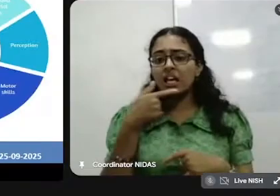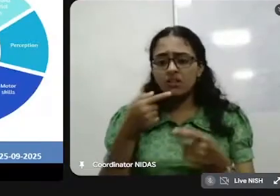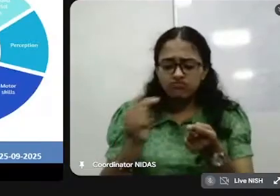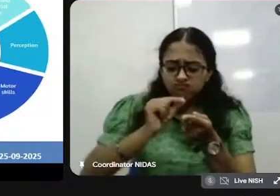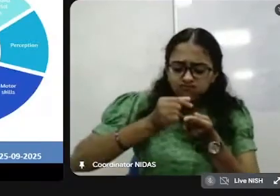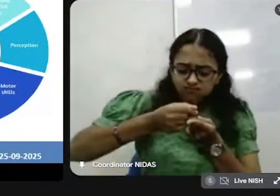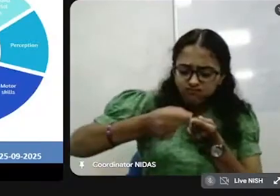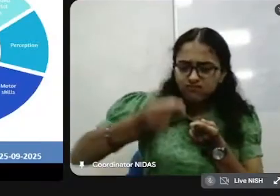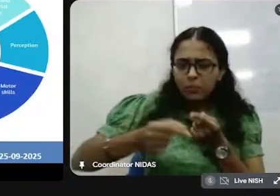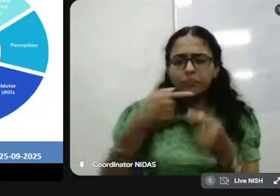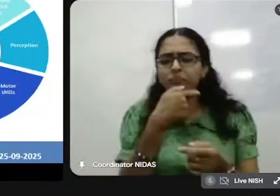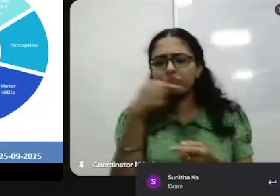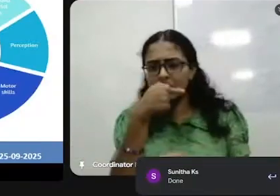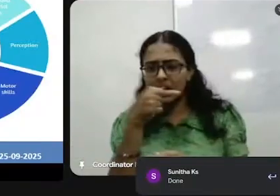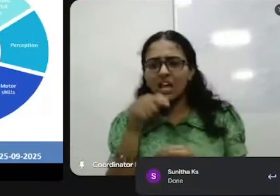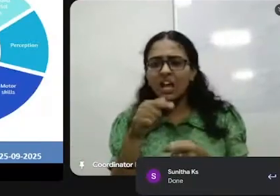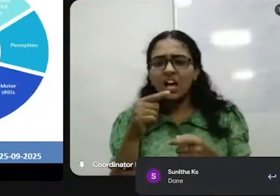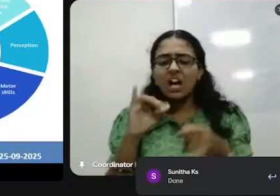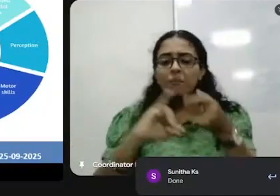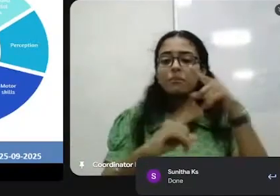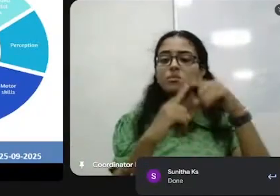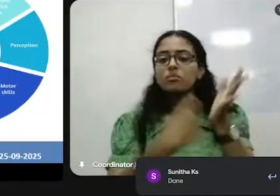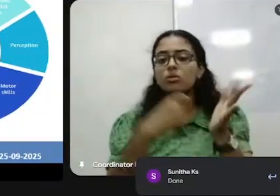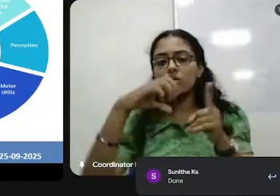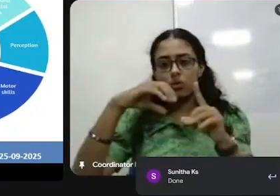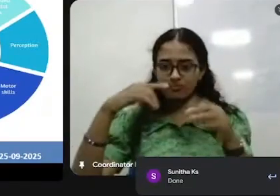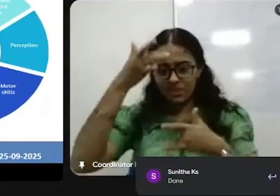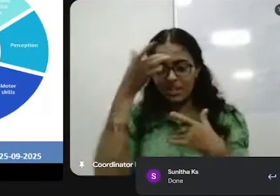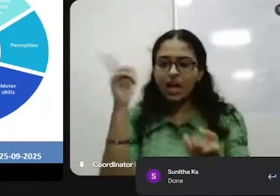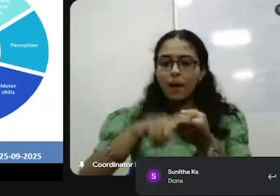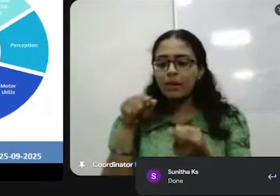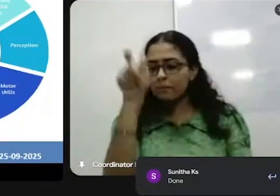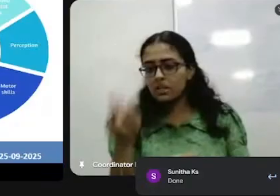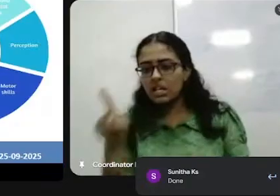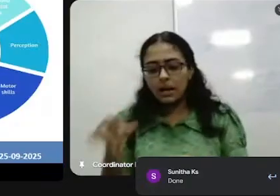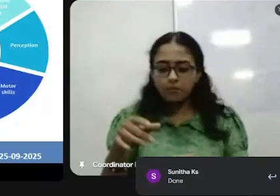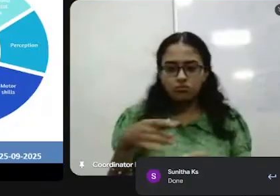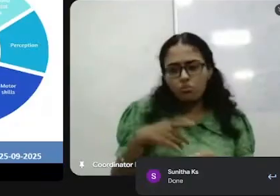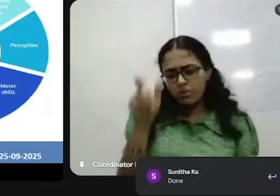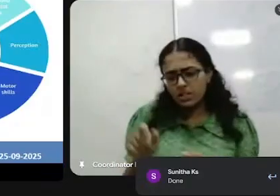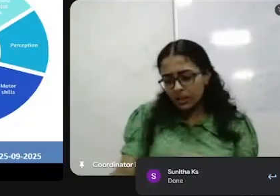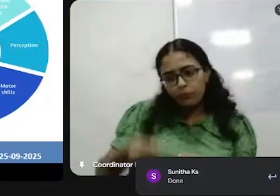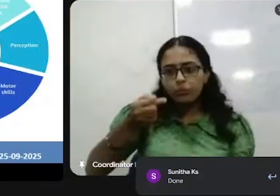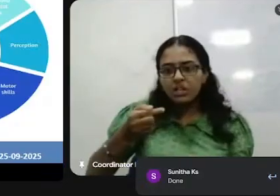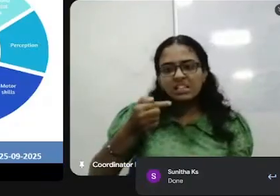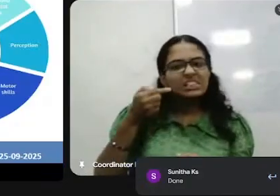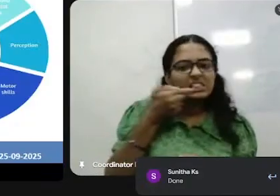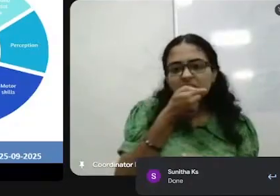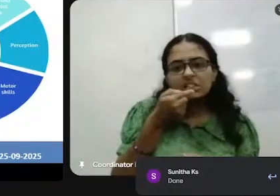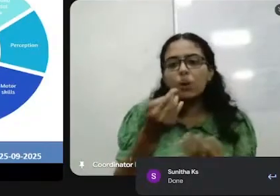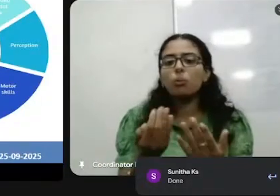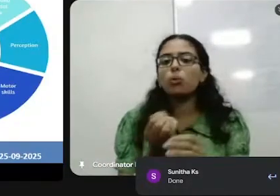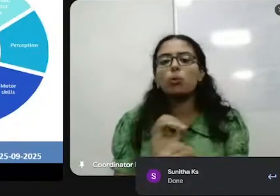നമ്മള് പല്ല് തേക്കുന്നു. പക്ഷെ ഒരു സ്ട്രോക്ക് വന്ന ആൾക്ക് ടൂത്ത് ബ്രഷ് എടുക്കാനൊക്കെ പറ്റും, പക്ഷെ അദ്ദേഹത്തിന് പല്ല് തേക്കാൻ